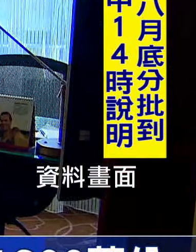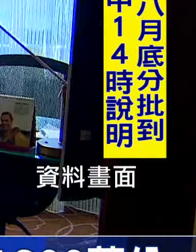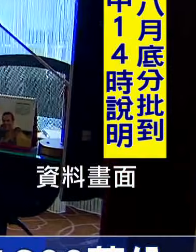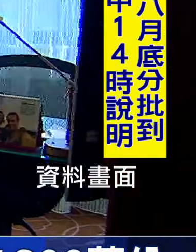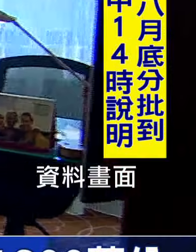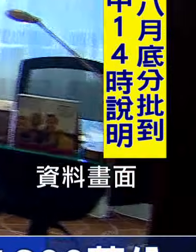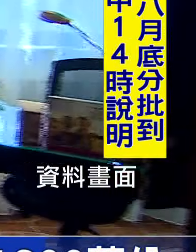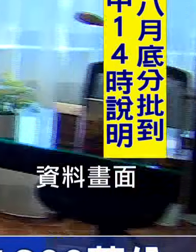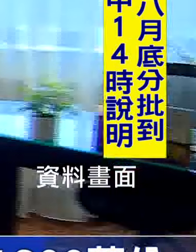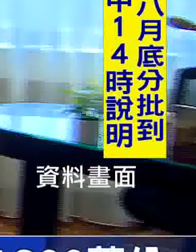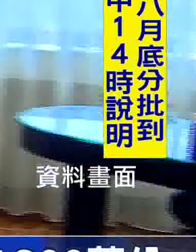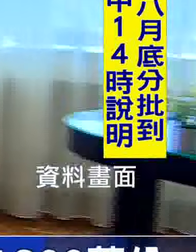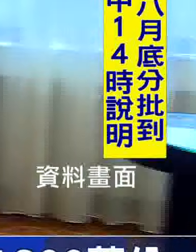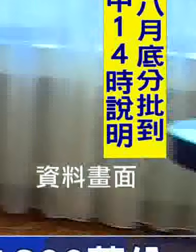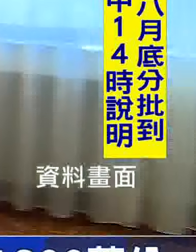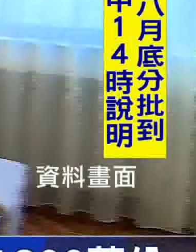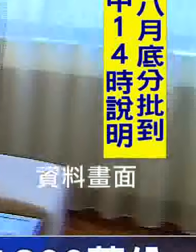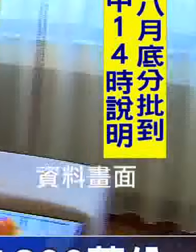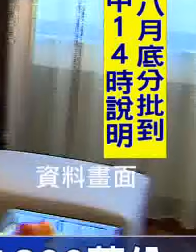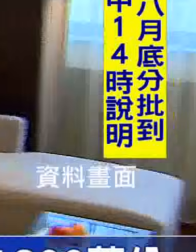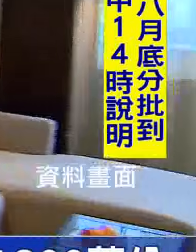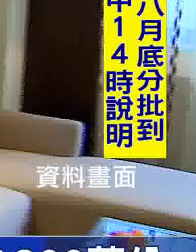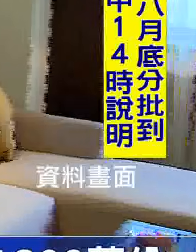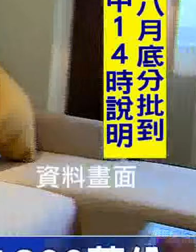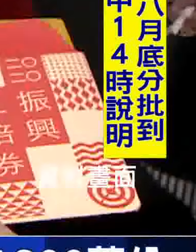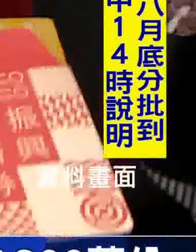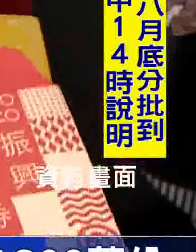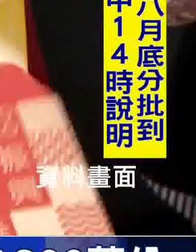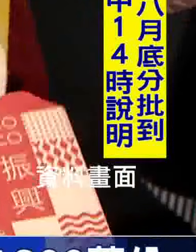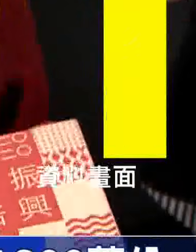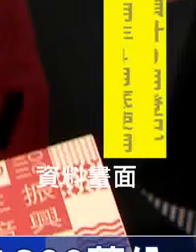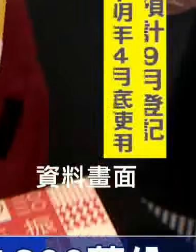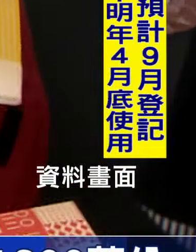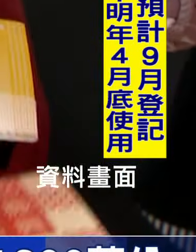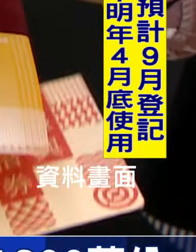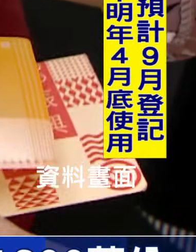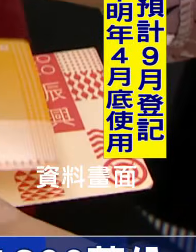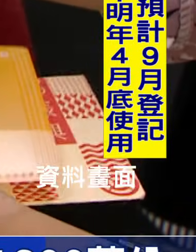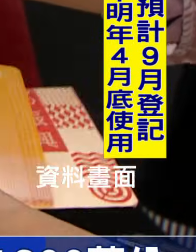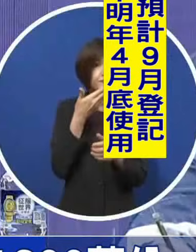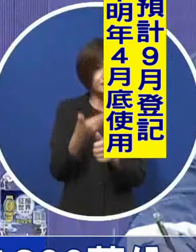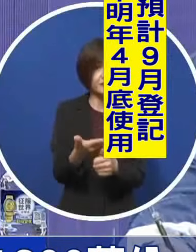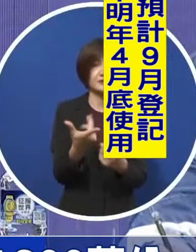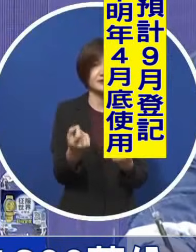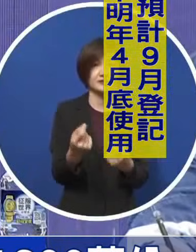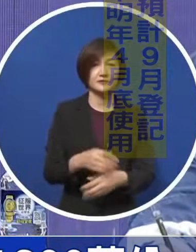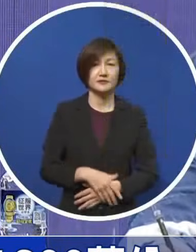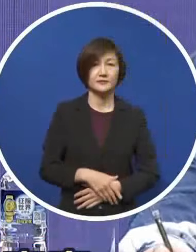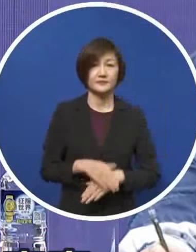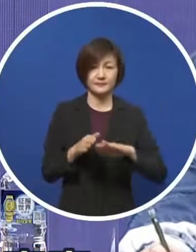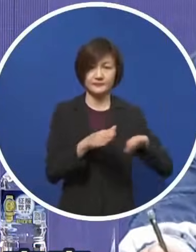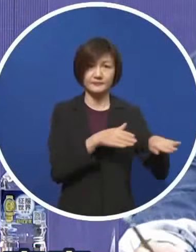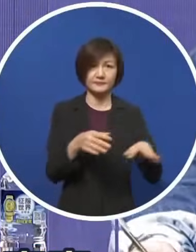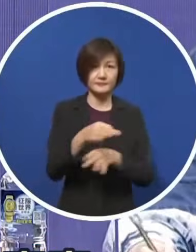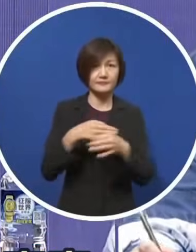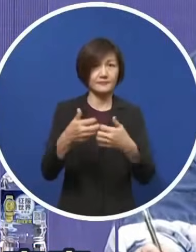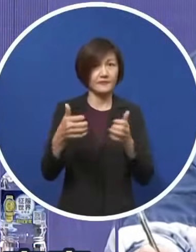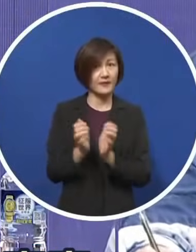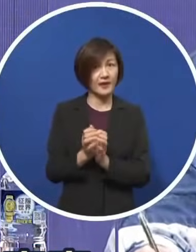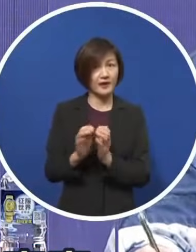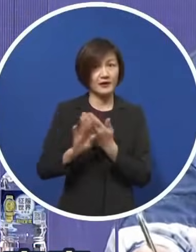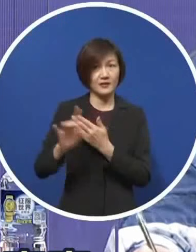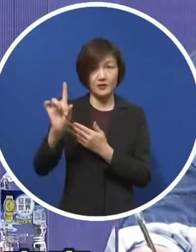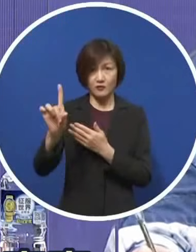出国旅券等，民众都能抽签领券，合计超过1300万份。 经济部也将提出补